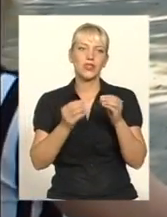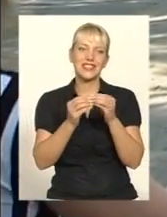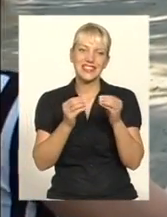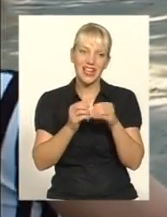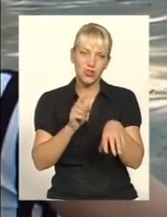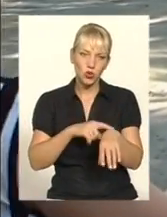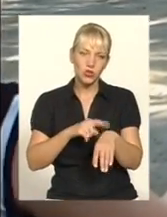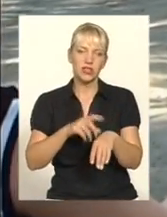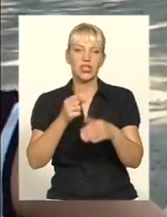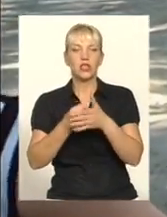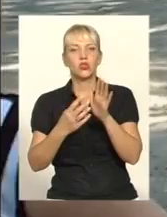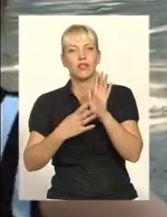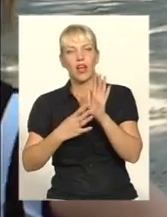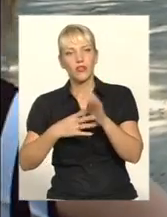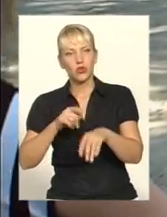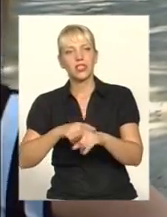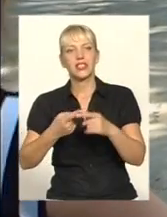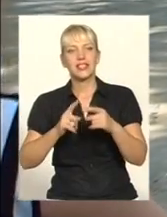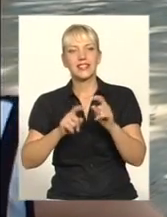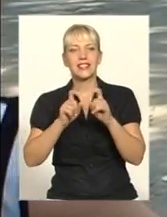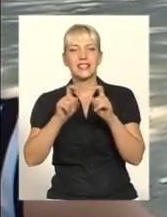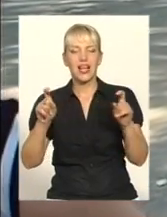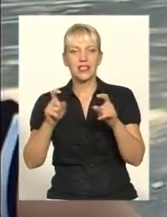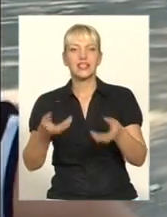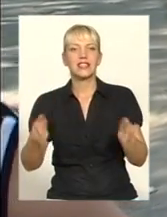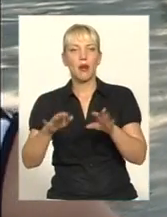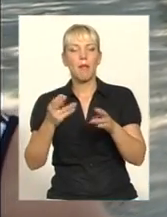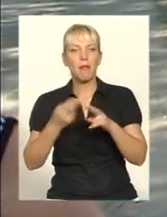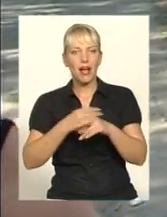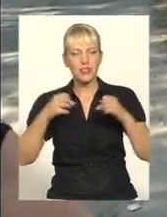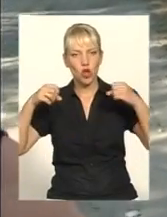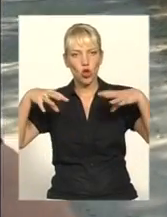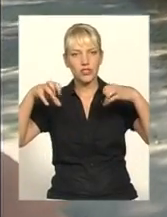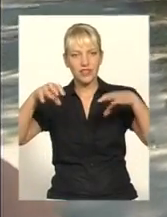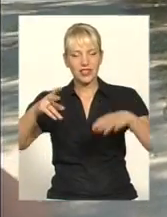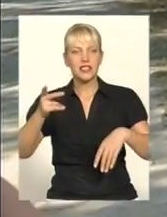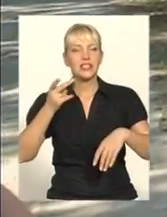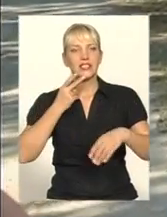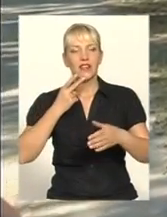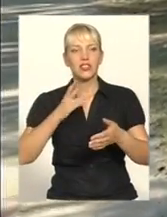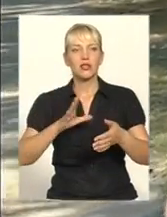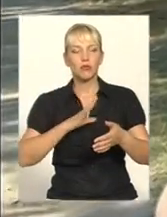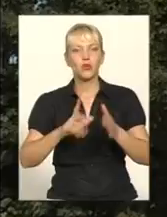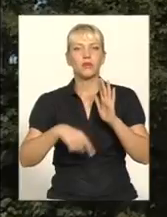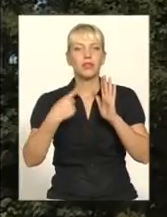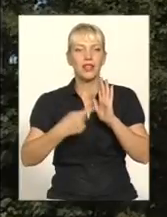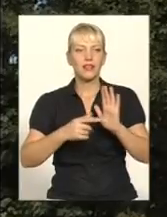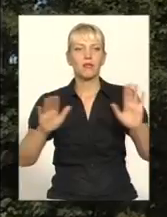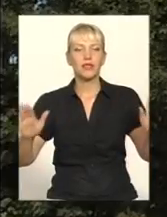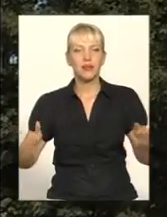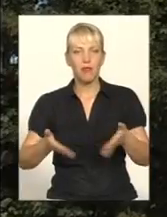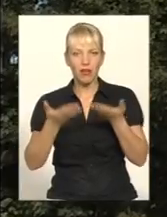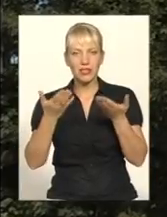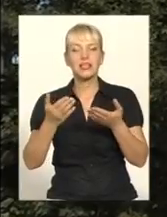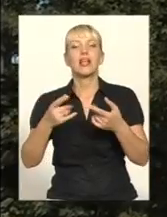і ці заклади залишились без освітлення. Завжди йшли, питання піднімалося, і ось